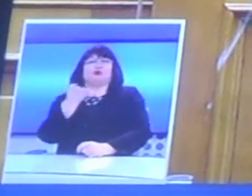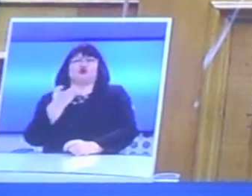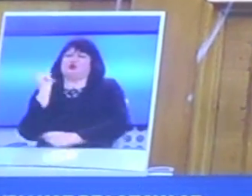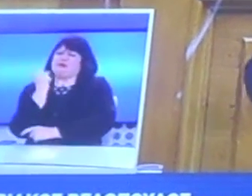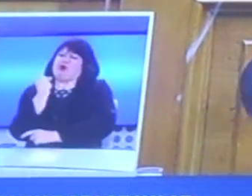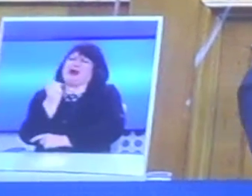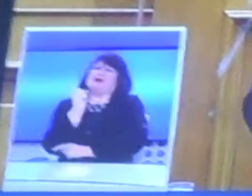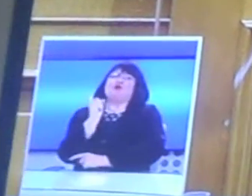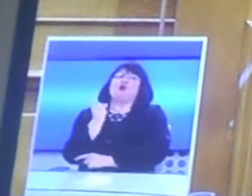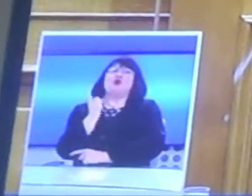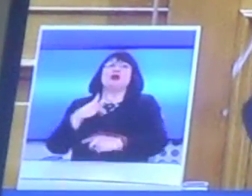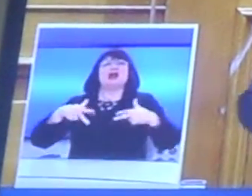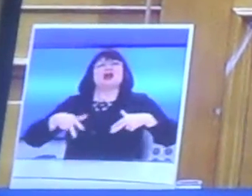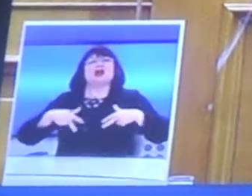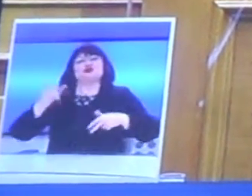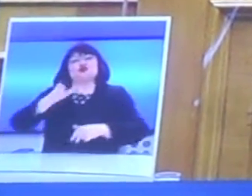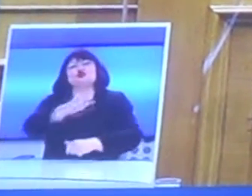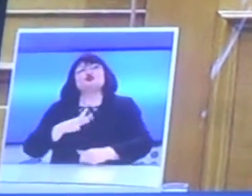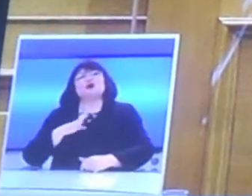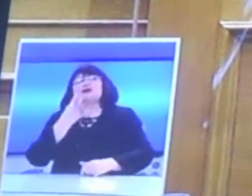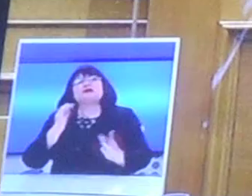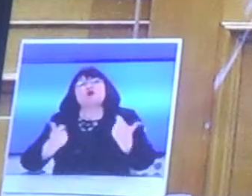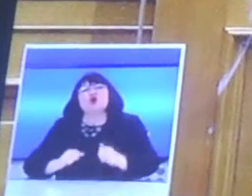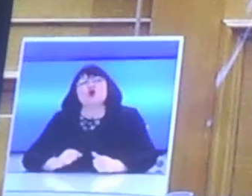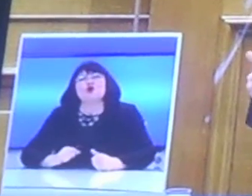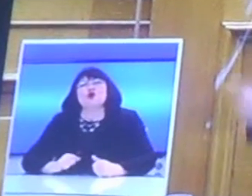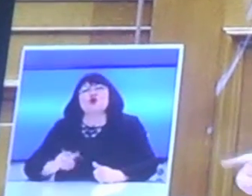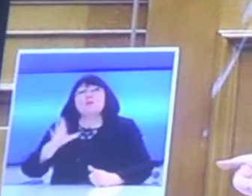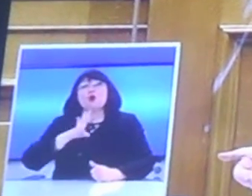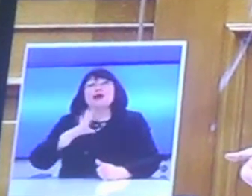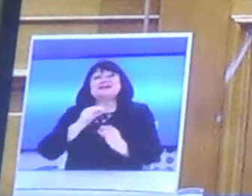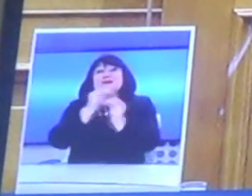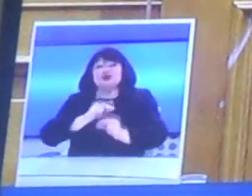τιμωρητική διάθεση που έχει το κράτος απέναντι στον πολίτη. Έτσι ο πολίτης